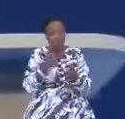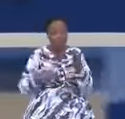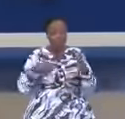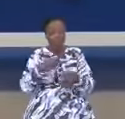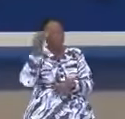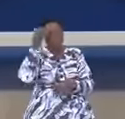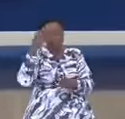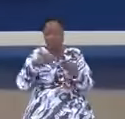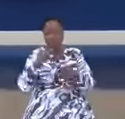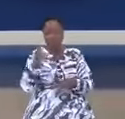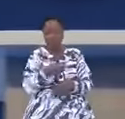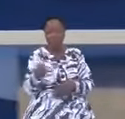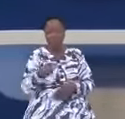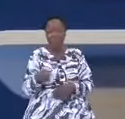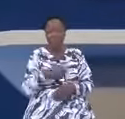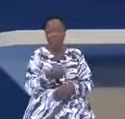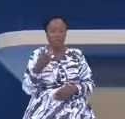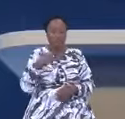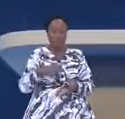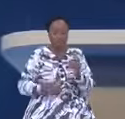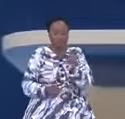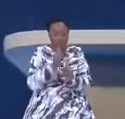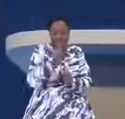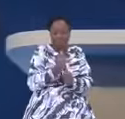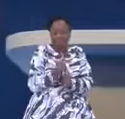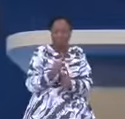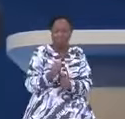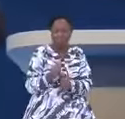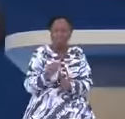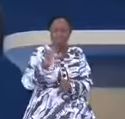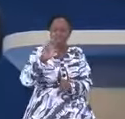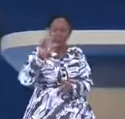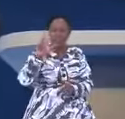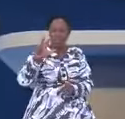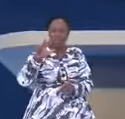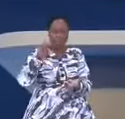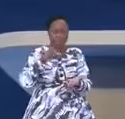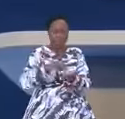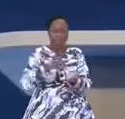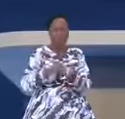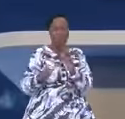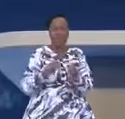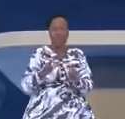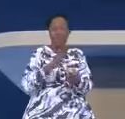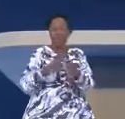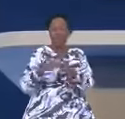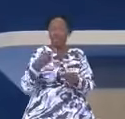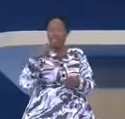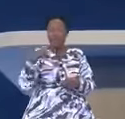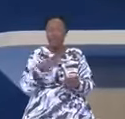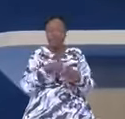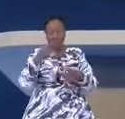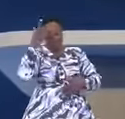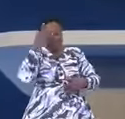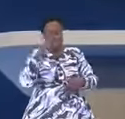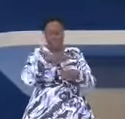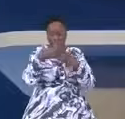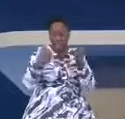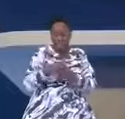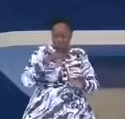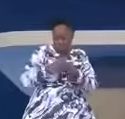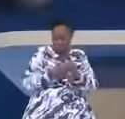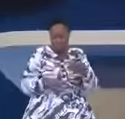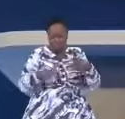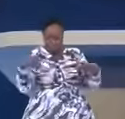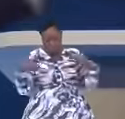millions de personnes et les serpents et les mâts la maladie l'infirmité et les afflictions était